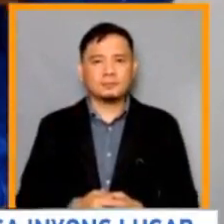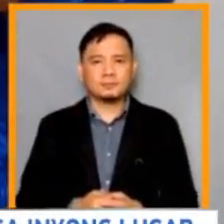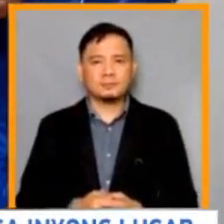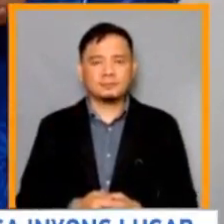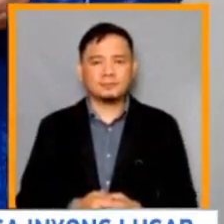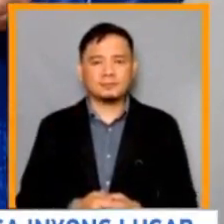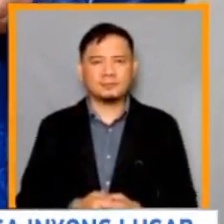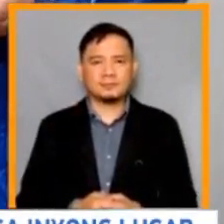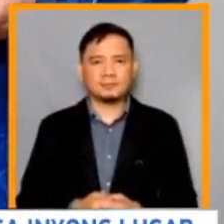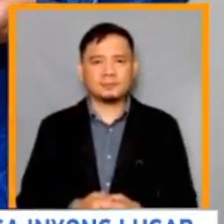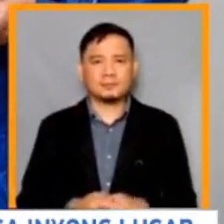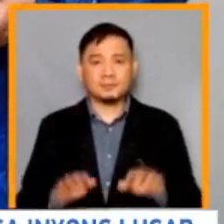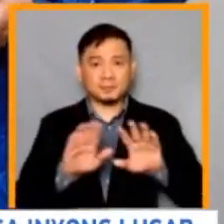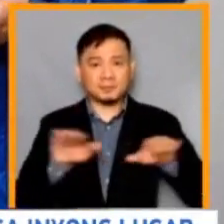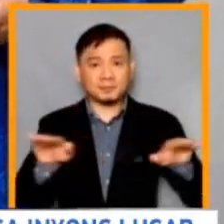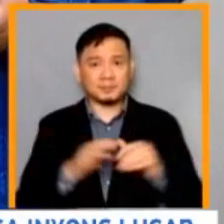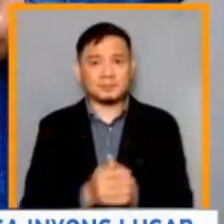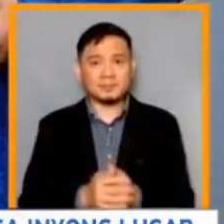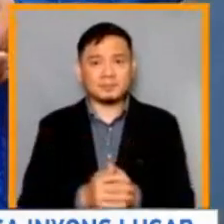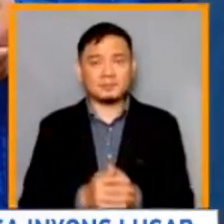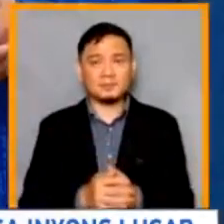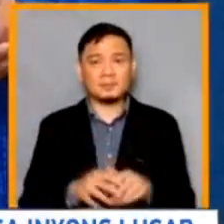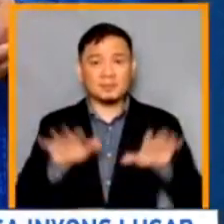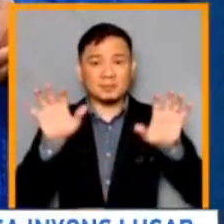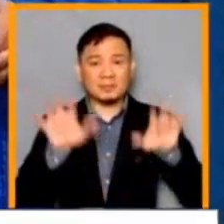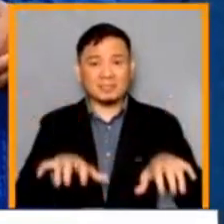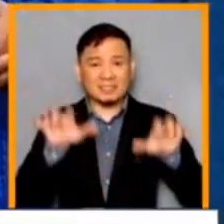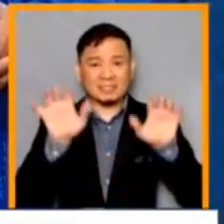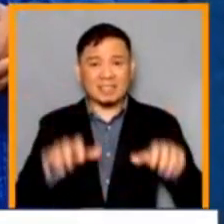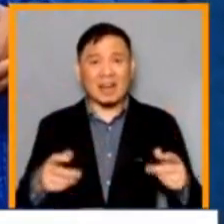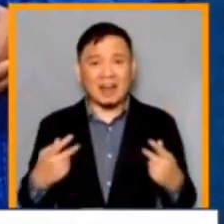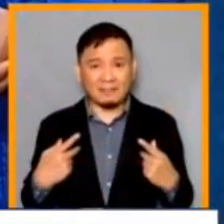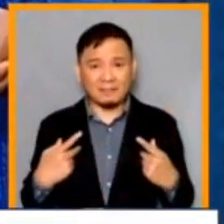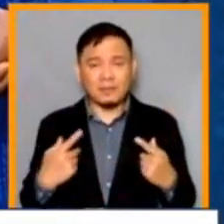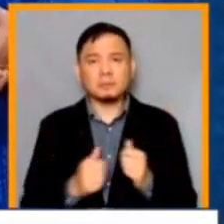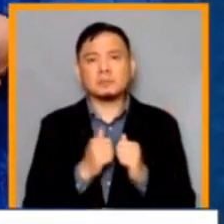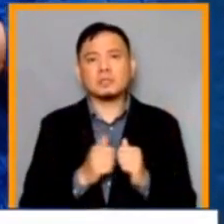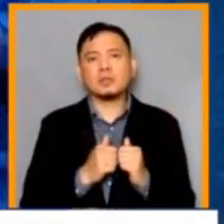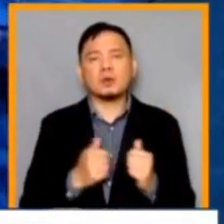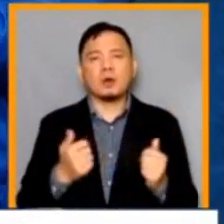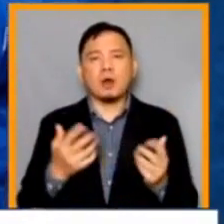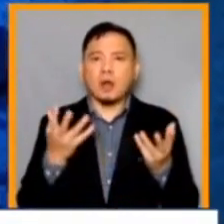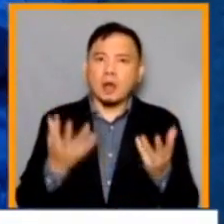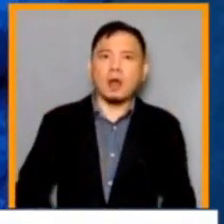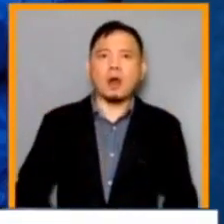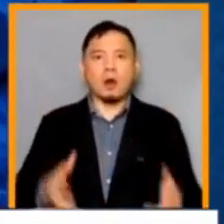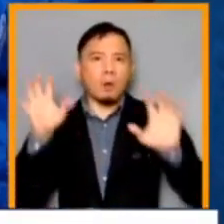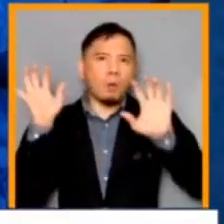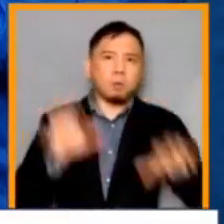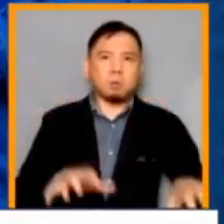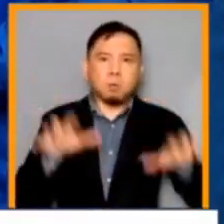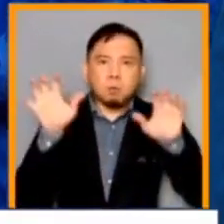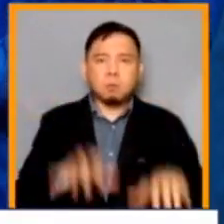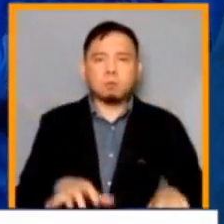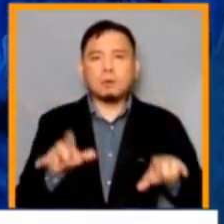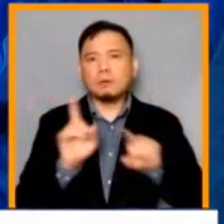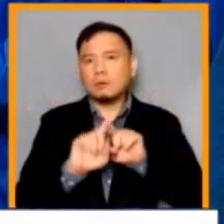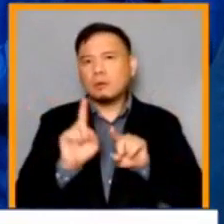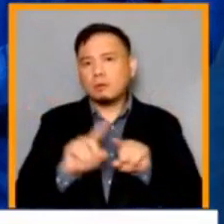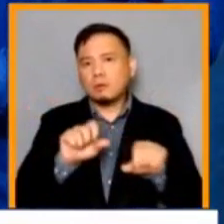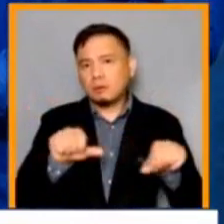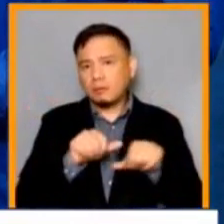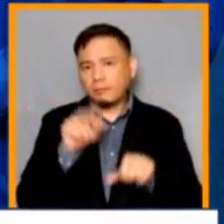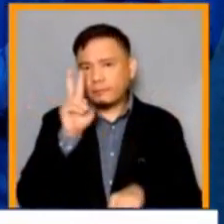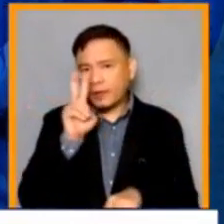O mga kapuso, dahil po sa bagyong Agaton, nakataas ngayon ng iba't ibang heavy rainfall warning sa ilang bahagi ng Visayas. Ayon sa PAGASA, isinailalim